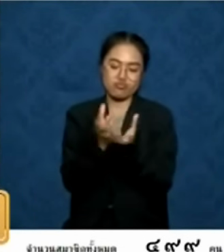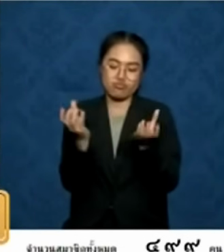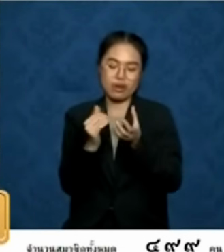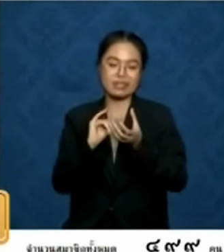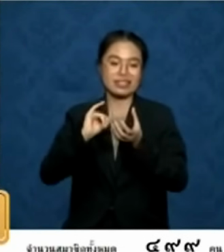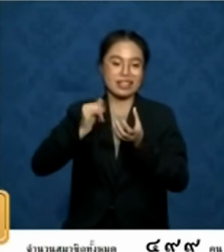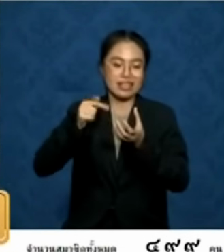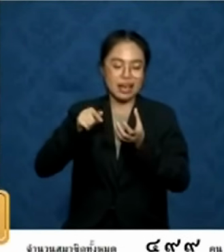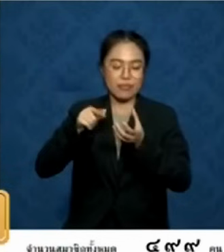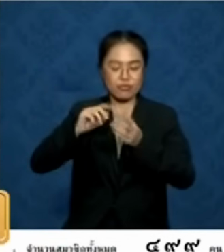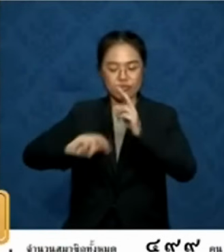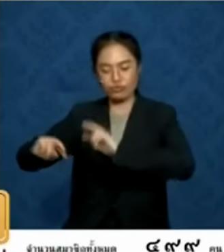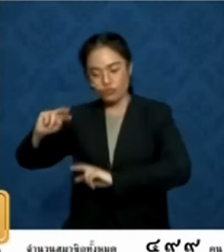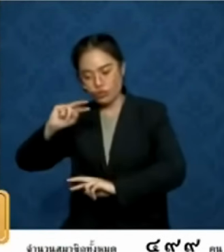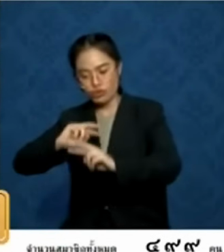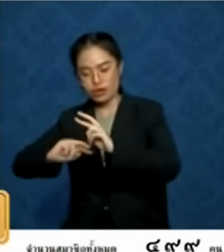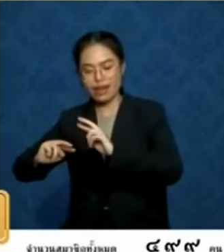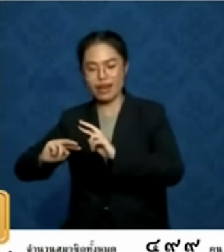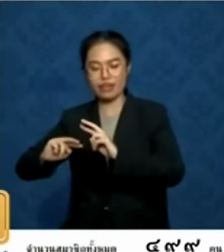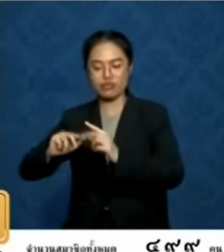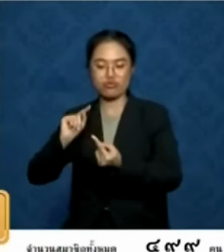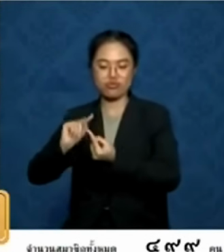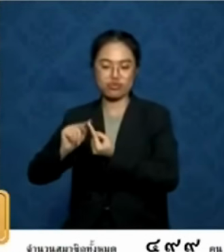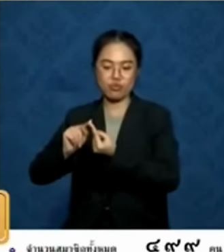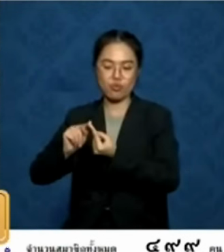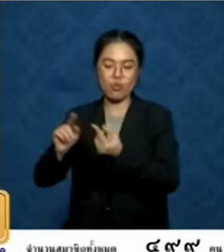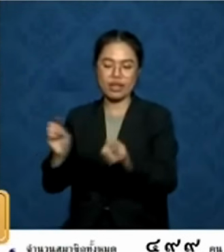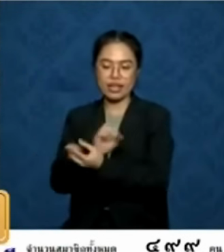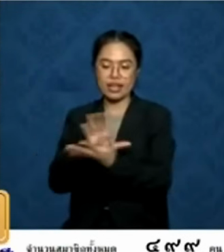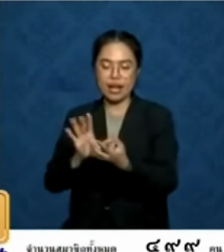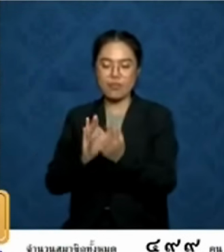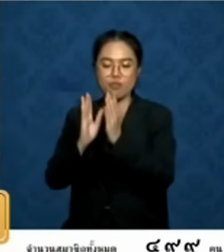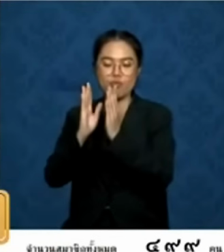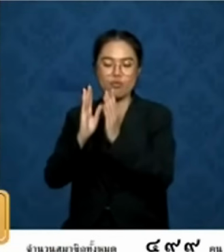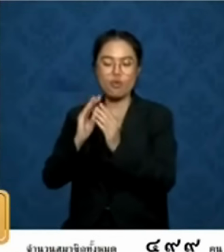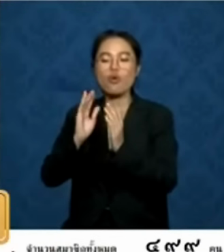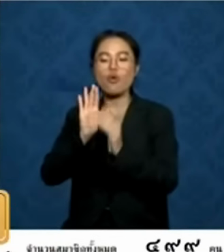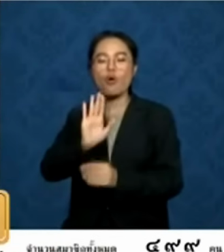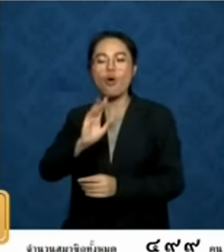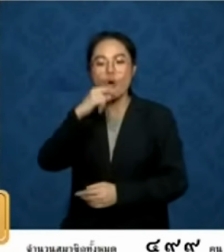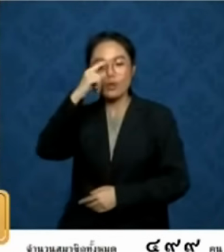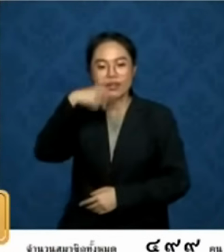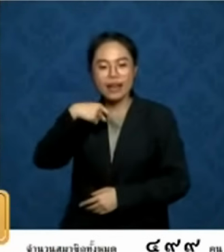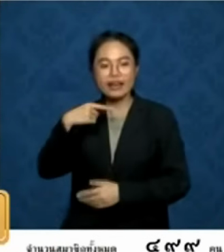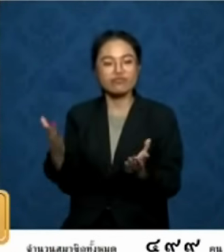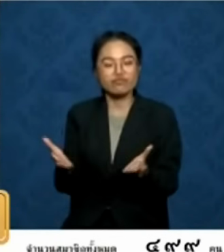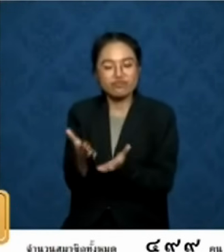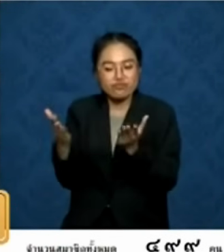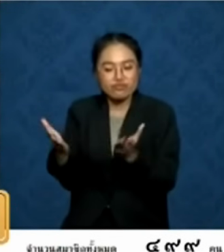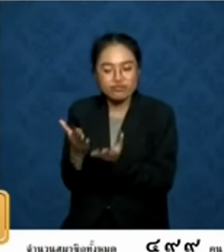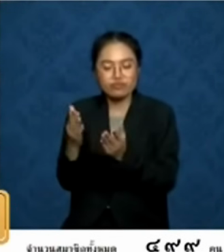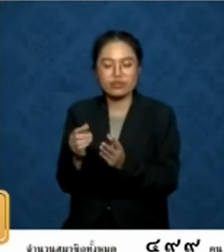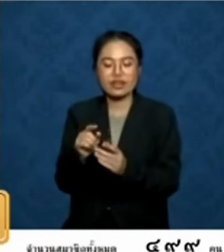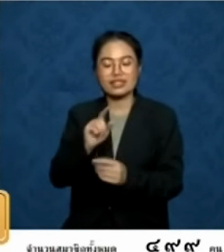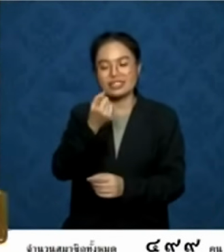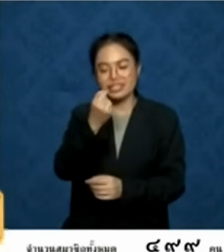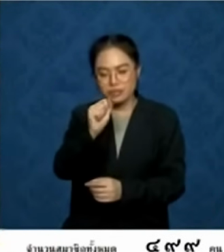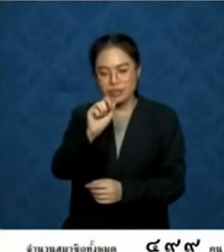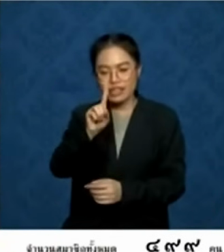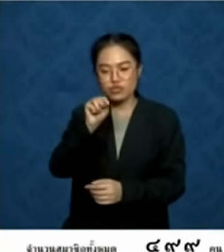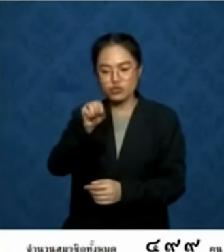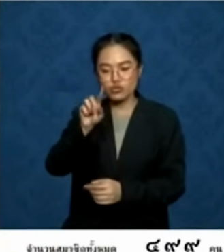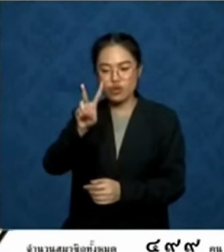และการอนุรักษ์ฟื้นฟูขนบธรรมเนียมประเพณีวัฒนธรรมท้องถิ่นไม่น้อยกว่า 11.2 ล้านคนรว